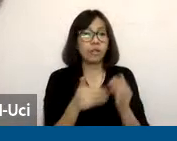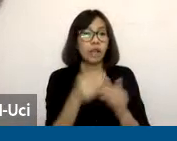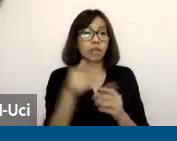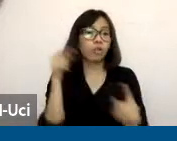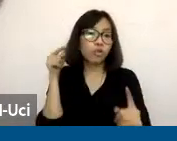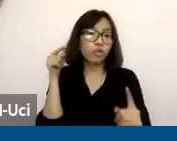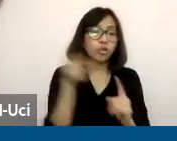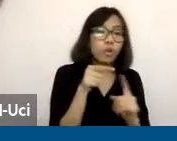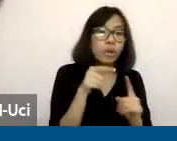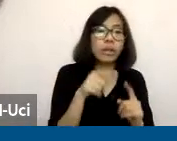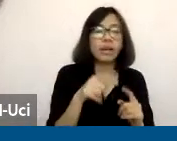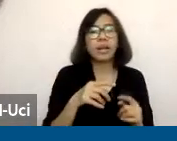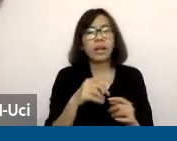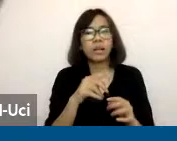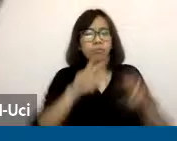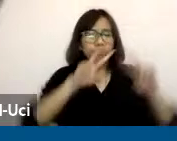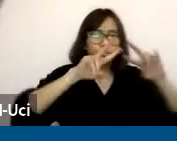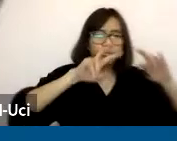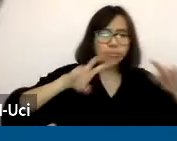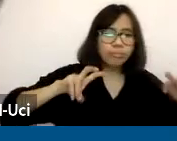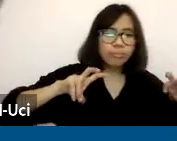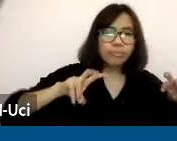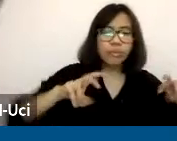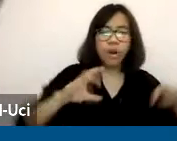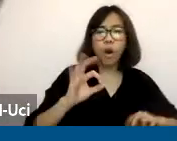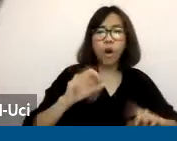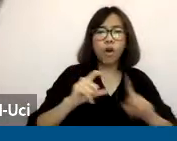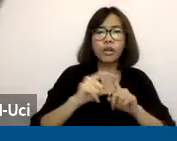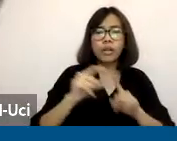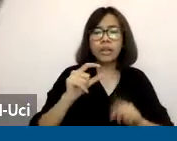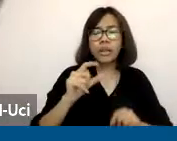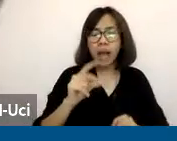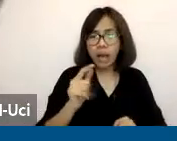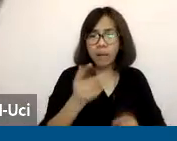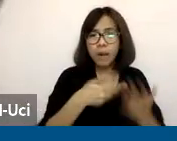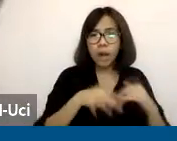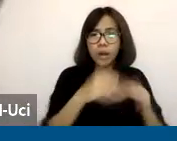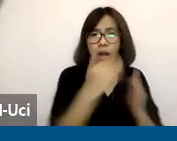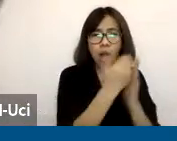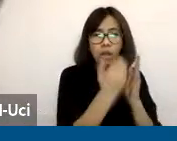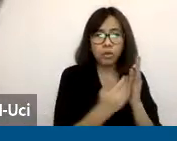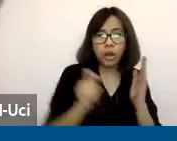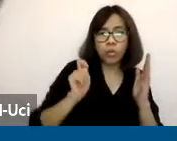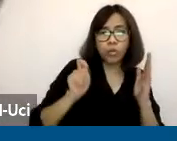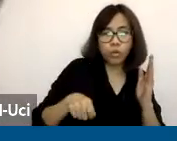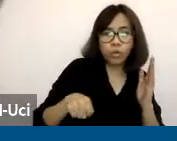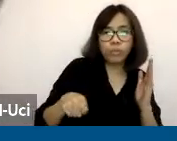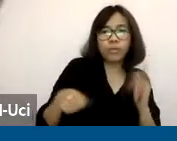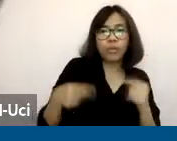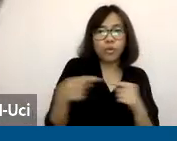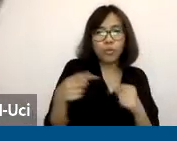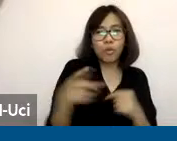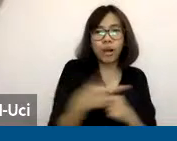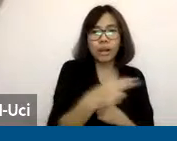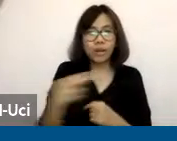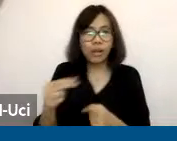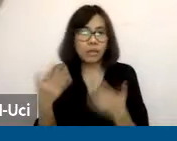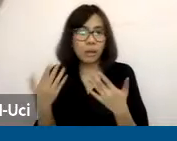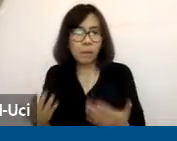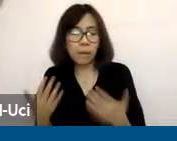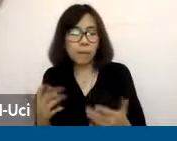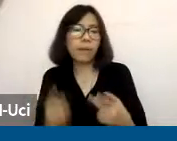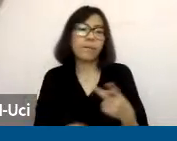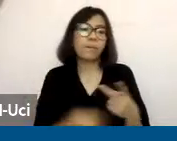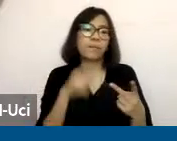mengidentifikasi dan menganalisis kerangka hukum on the earth tentunya dalam kaitanya dengan Perlindungan Konsumen di Indonesia Kemudian yang kedua